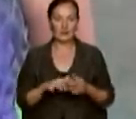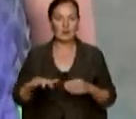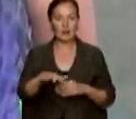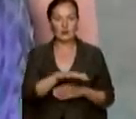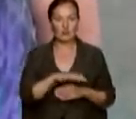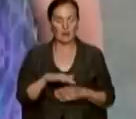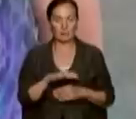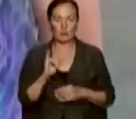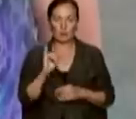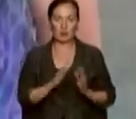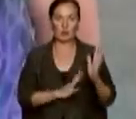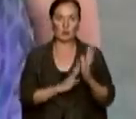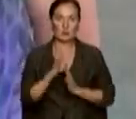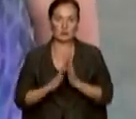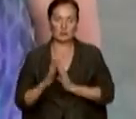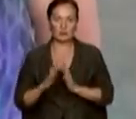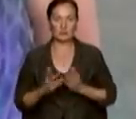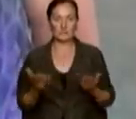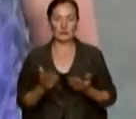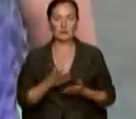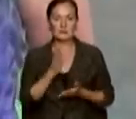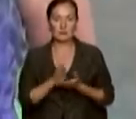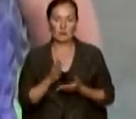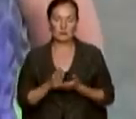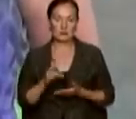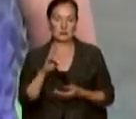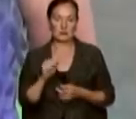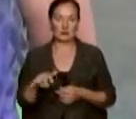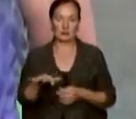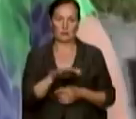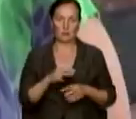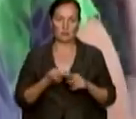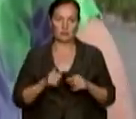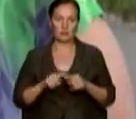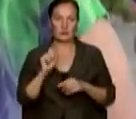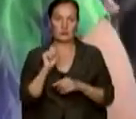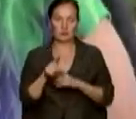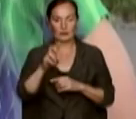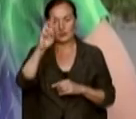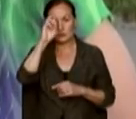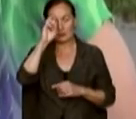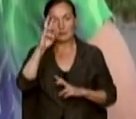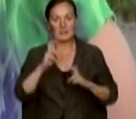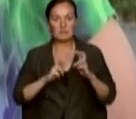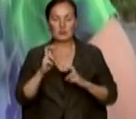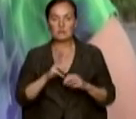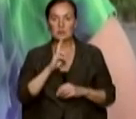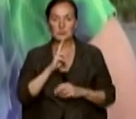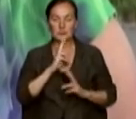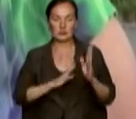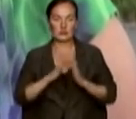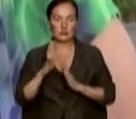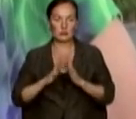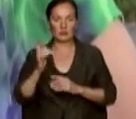і рослинності, яка знаходиться на території цього заказника. Державне підприємство «Кременчуцьке лісове